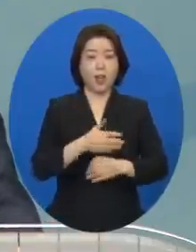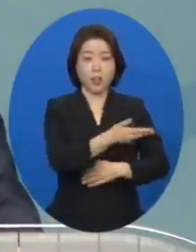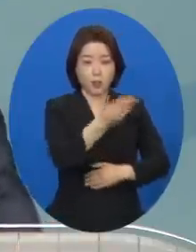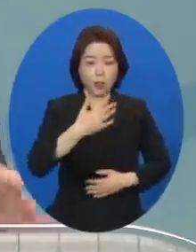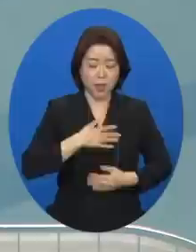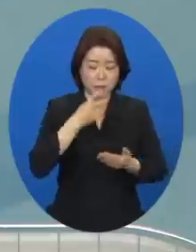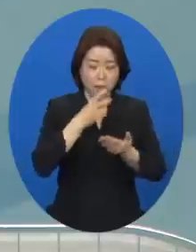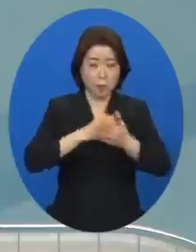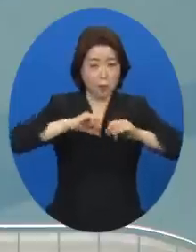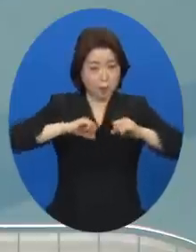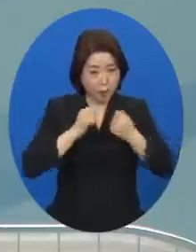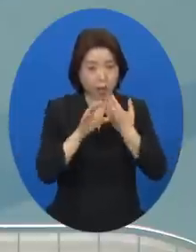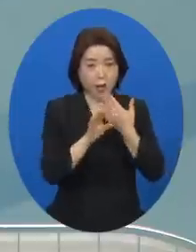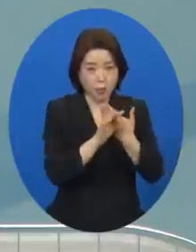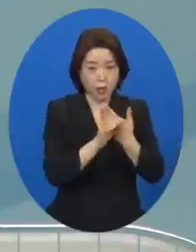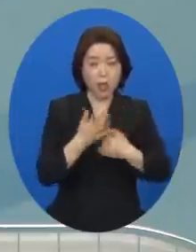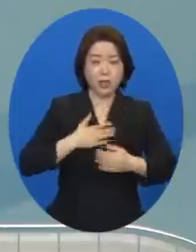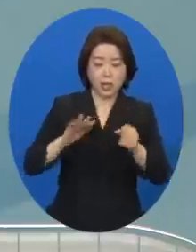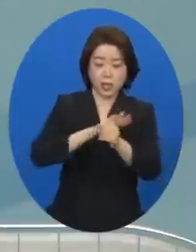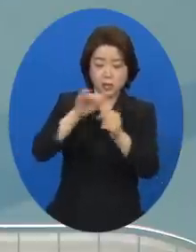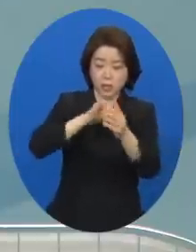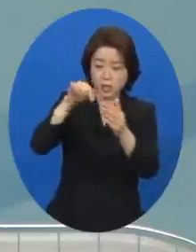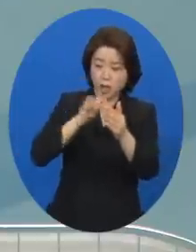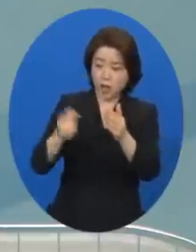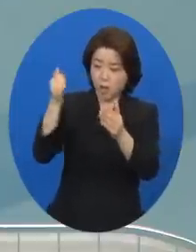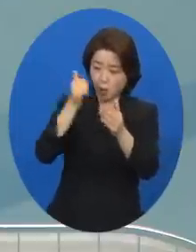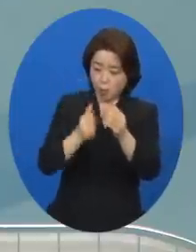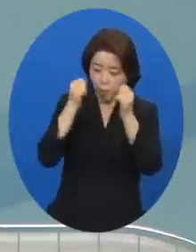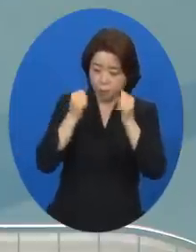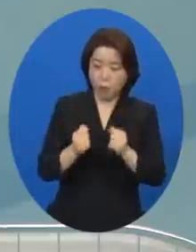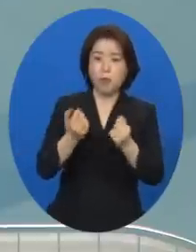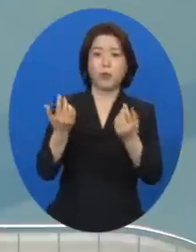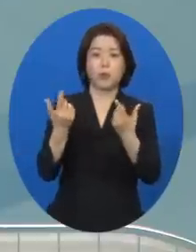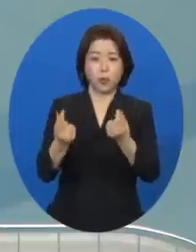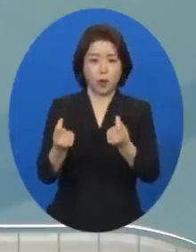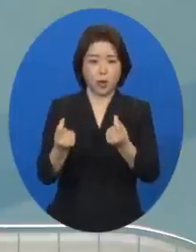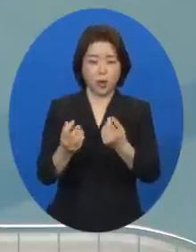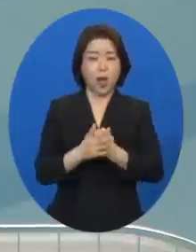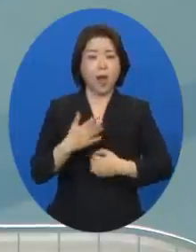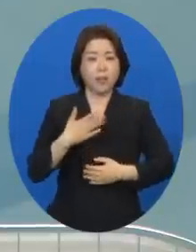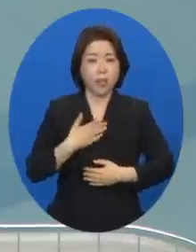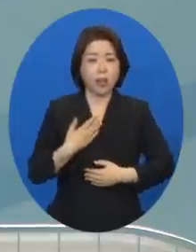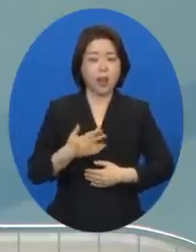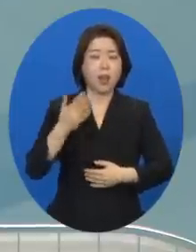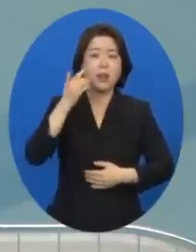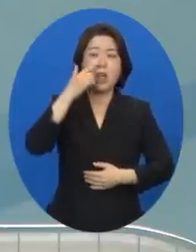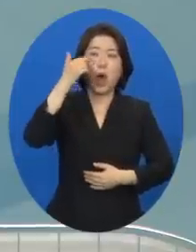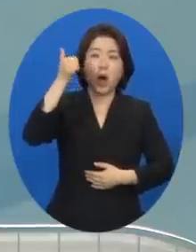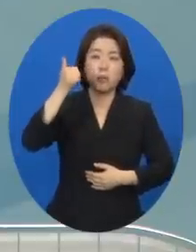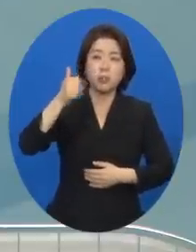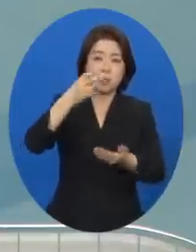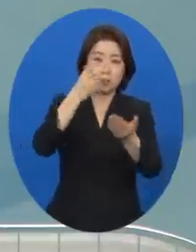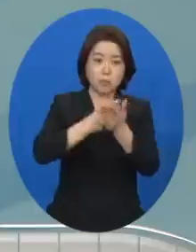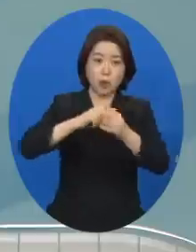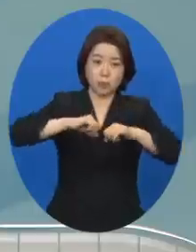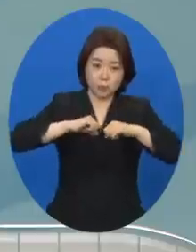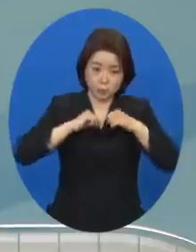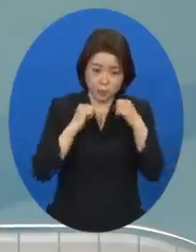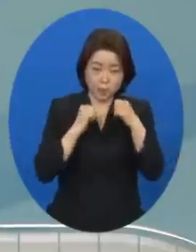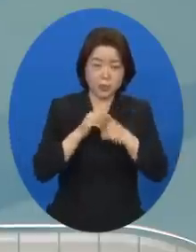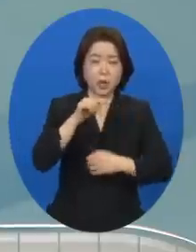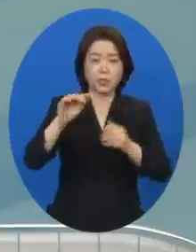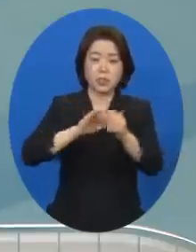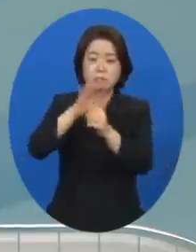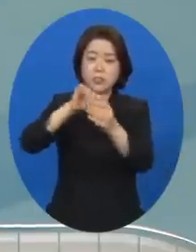을 지키면 내 사랑 안에 머물러 있을 것이다 그것은 마치 내가 내 아버지의 계명을 지켜 서 그 사랑 안에